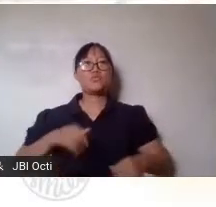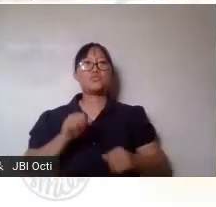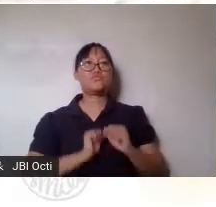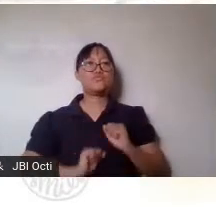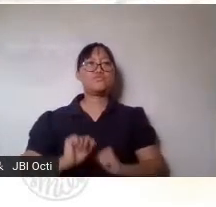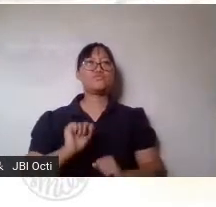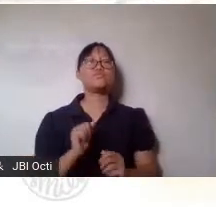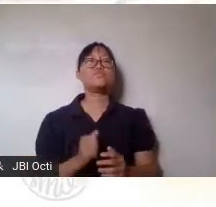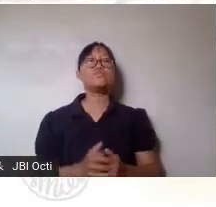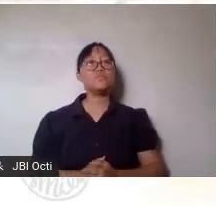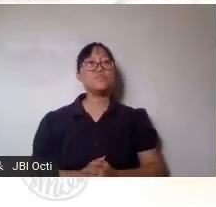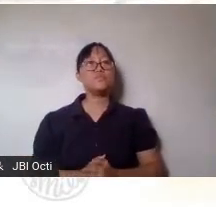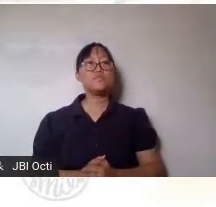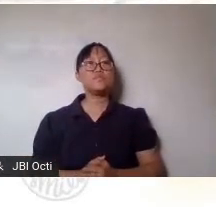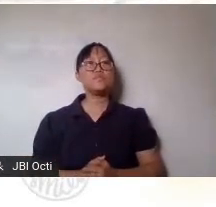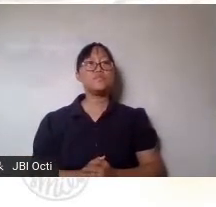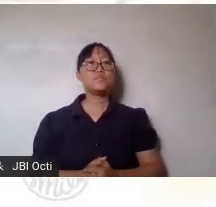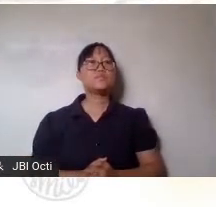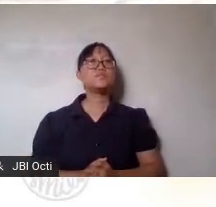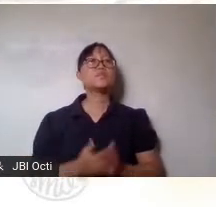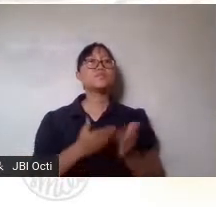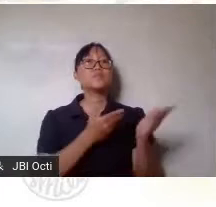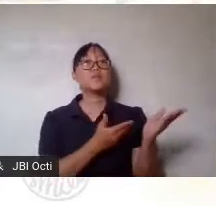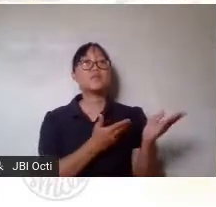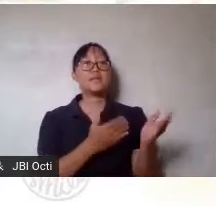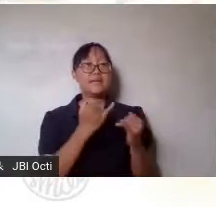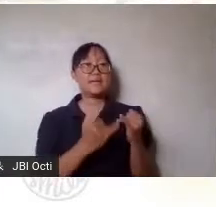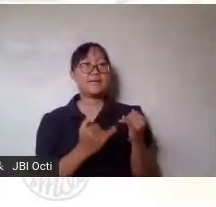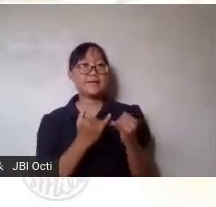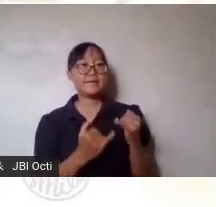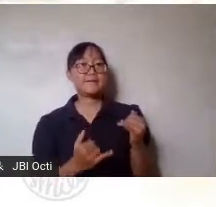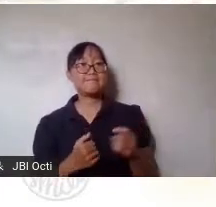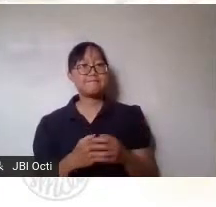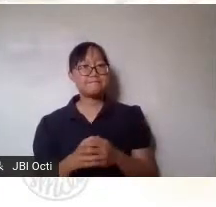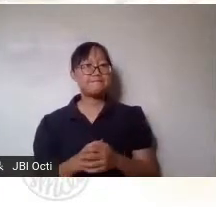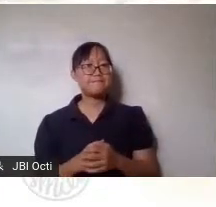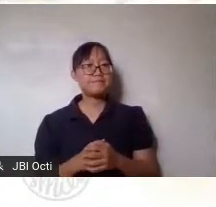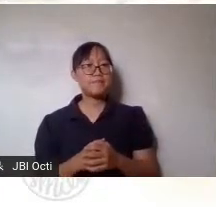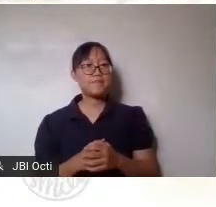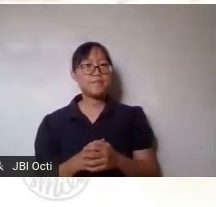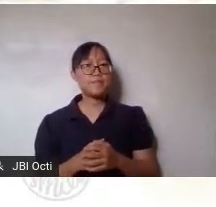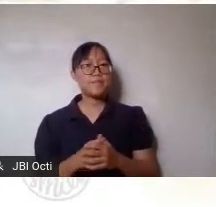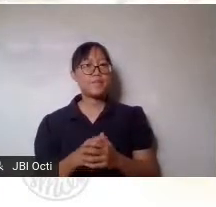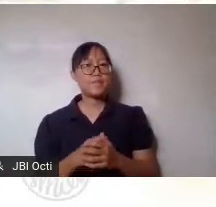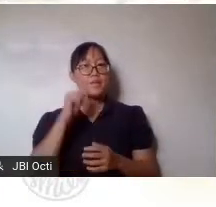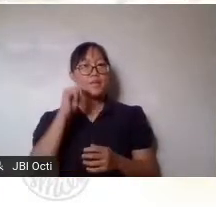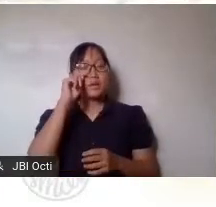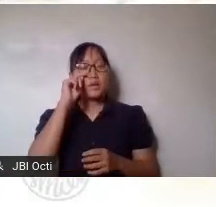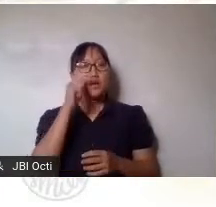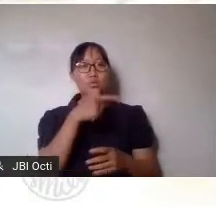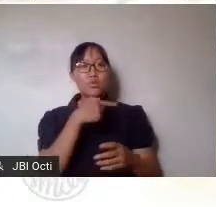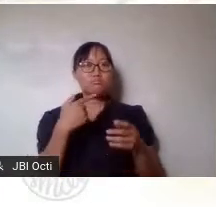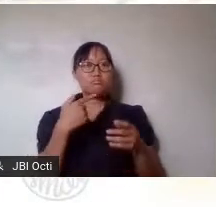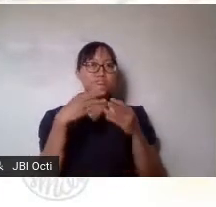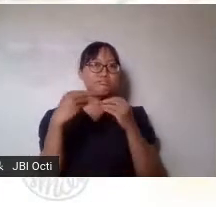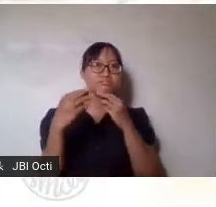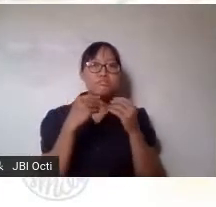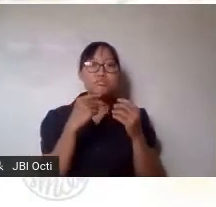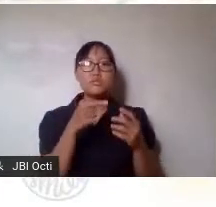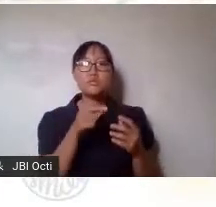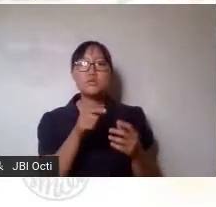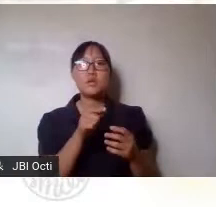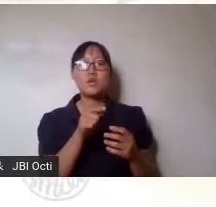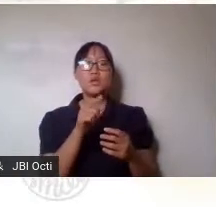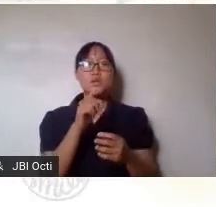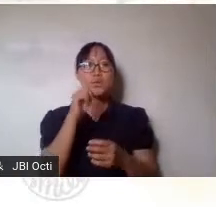Ya, ini bagian akhir ya. Jadi yang kita bahas adalah hal yang berkaitan dengan kesulitan belajar ya. Nah,